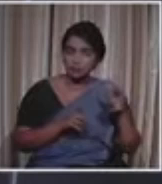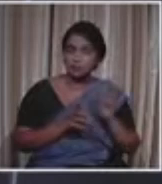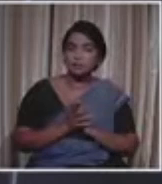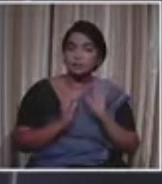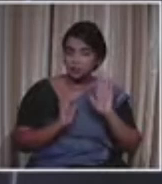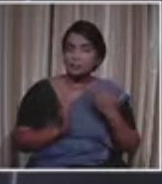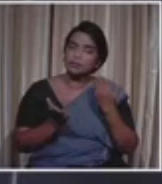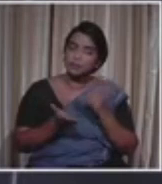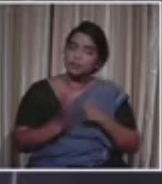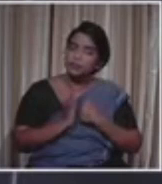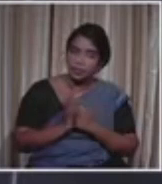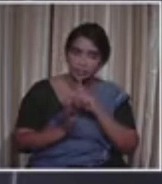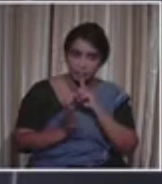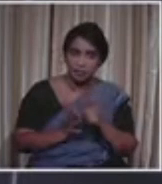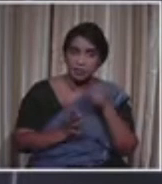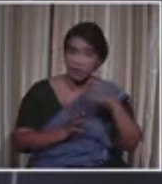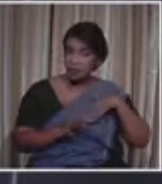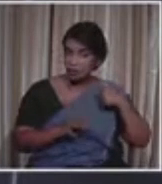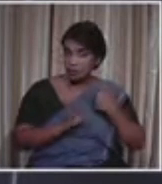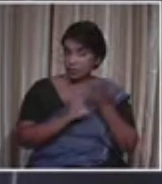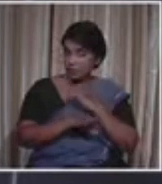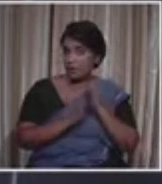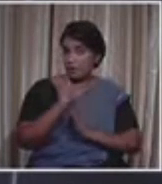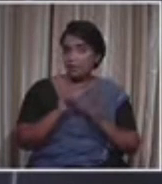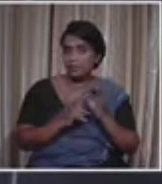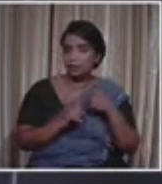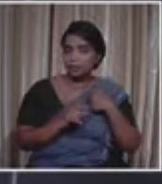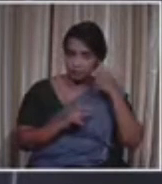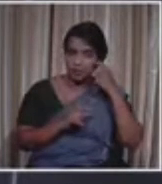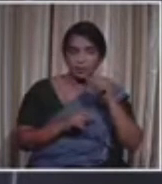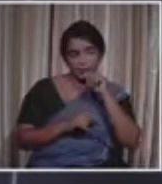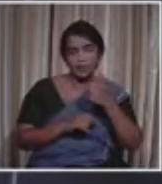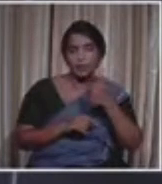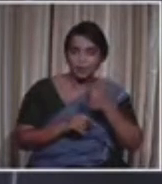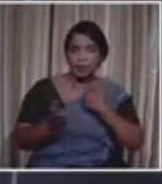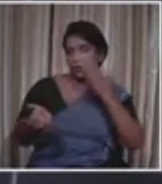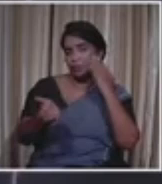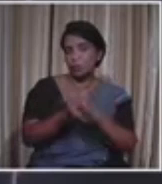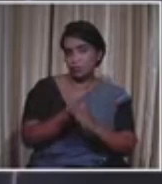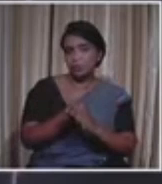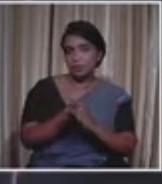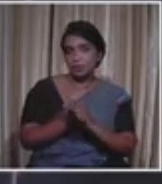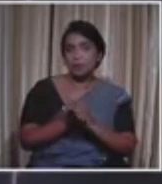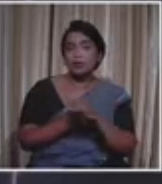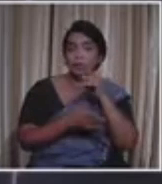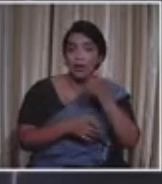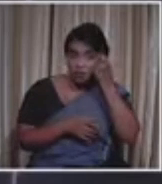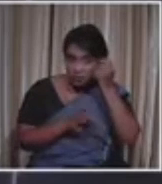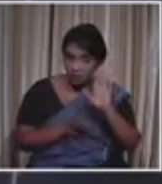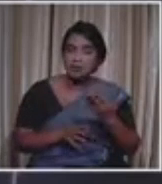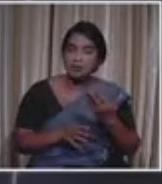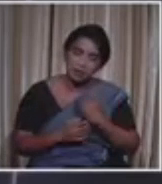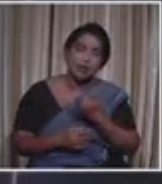හැබැයි මම නැවත වතාවක් ගෞරවයෙන් ඉල්ලනවා ඔබතුමා ජේෂ්ඨ හිටපු ඇමතිවරයෙක් හැටියට මම දන්නවා ඔබතුමා සත්භාවයෙන් මේ උදව් කරන්න ඉල්ලන්නේ. එහෙම යෝජනාවක් තියෙනවා නම් මම